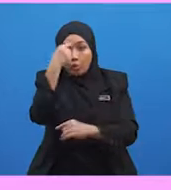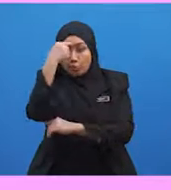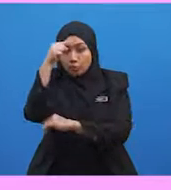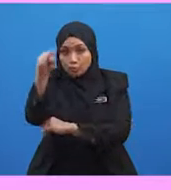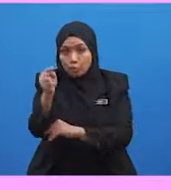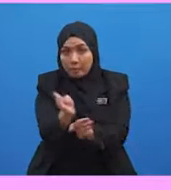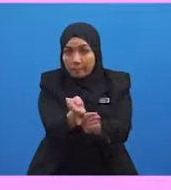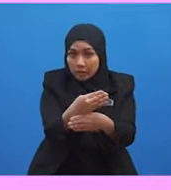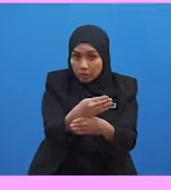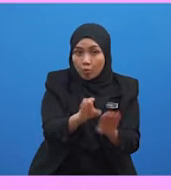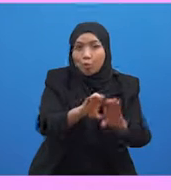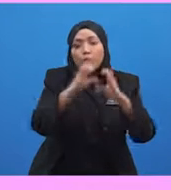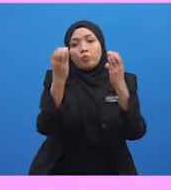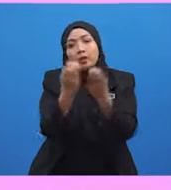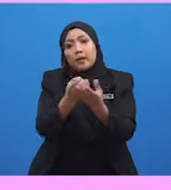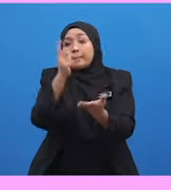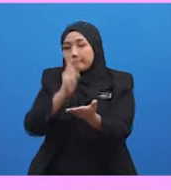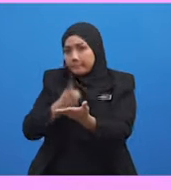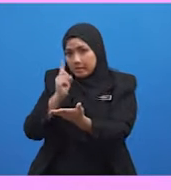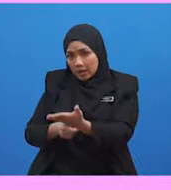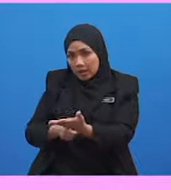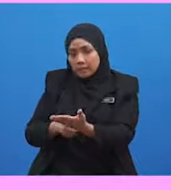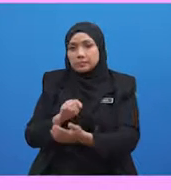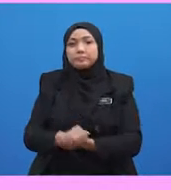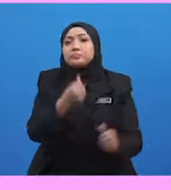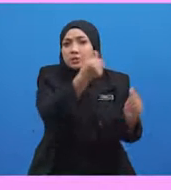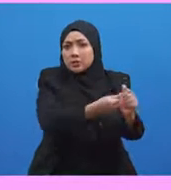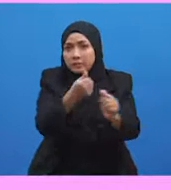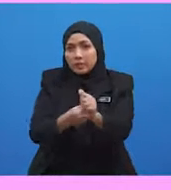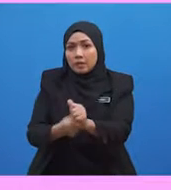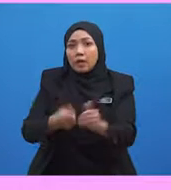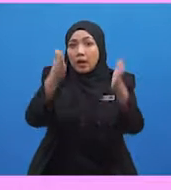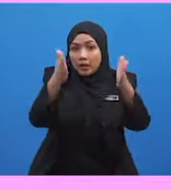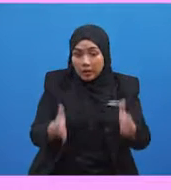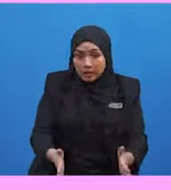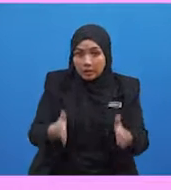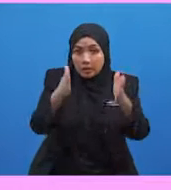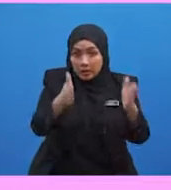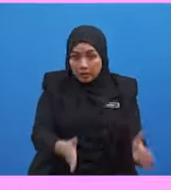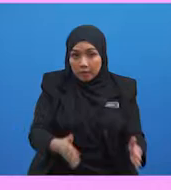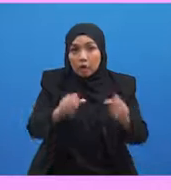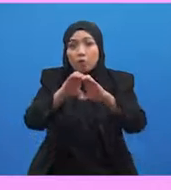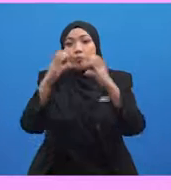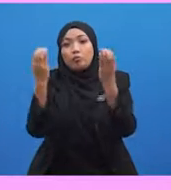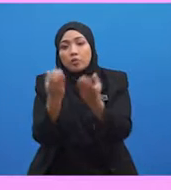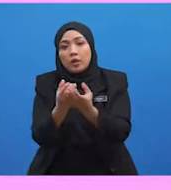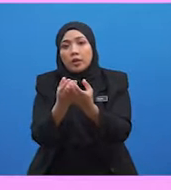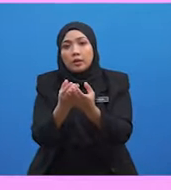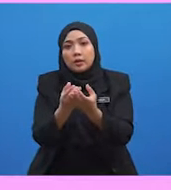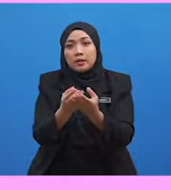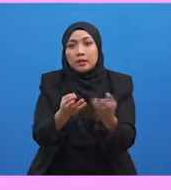perbincangan. Setiap ahli kumpulan akan dirangsang dengan kritikan daripada ahli